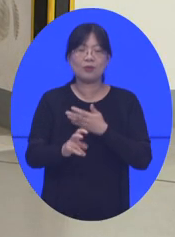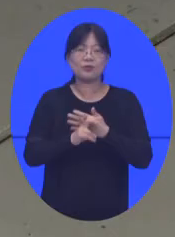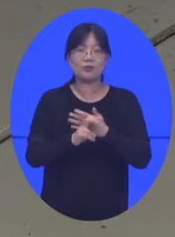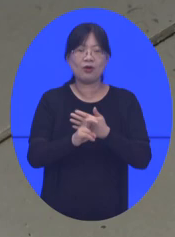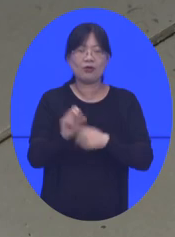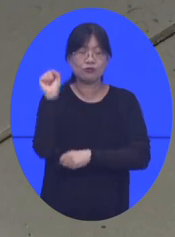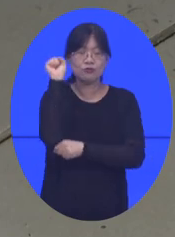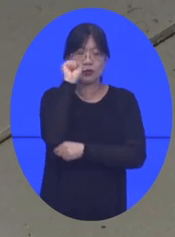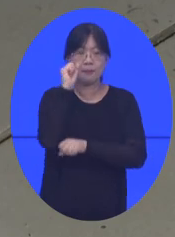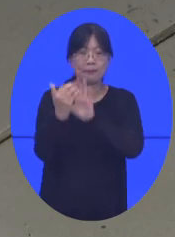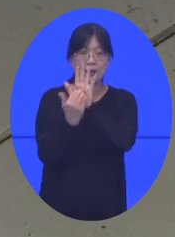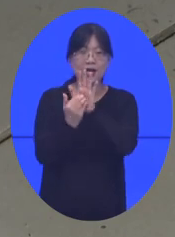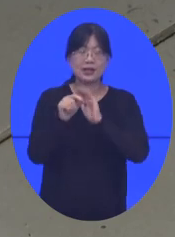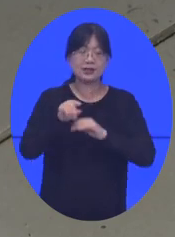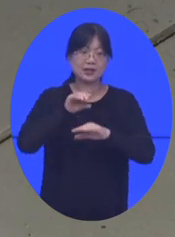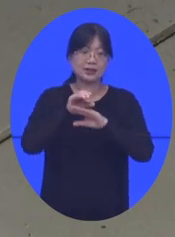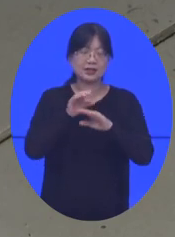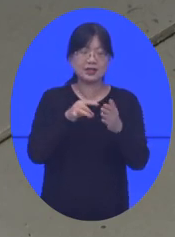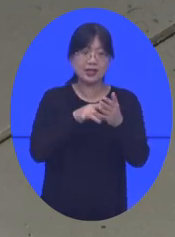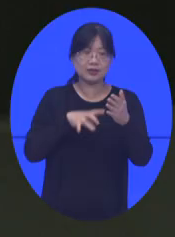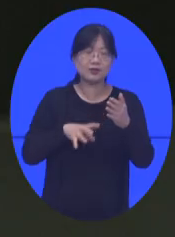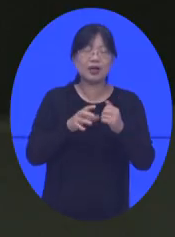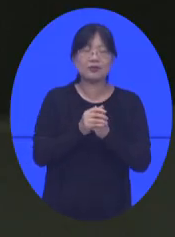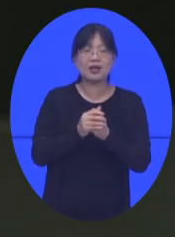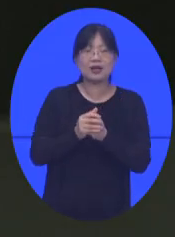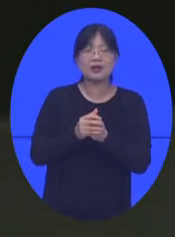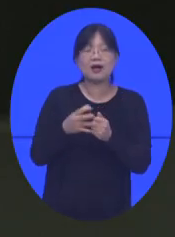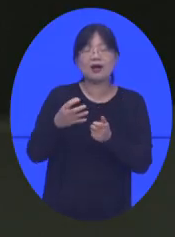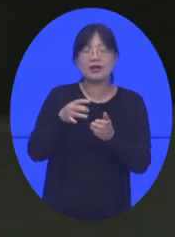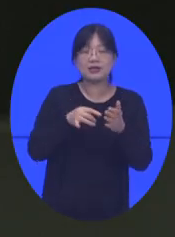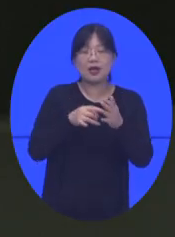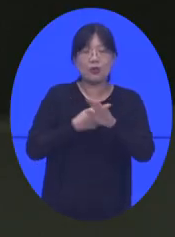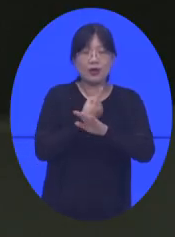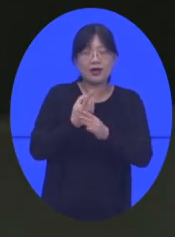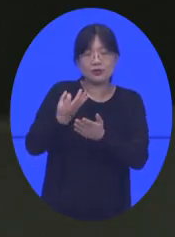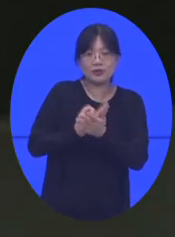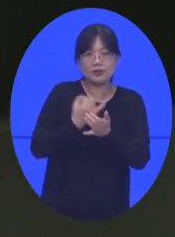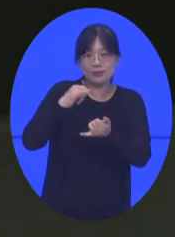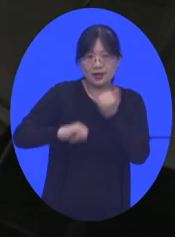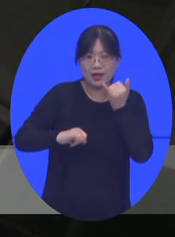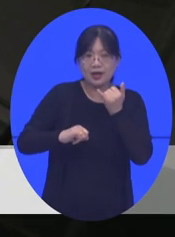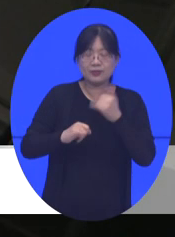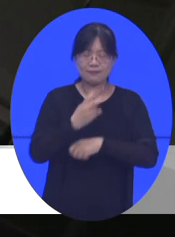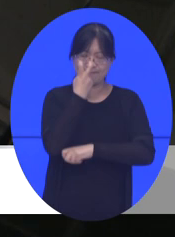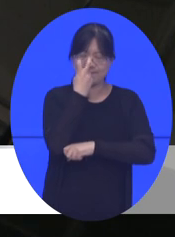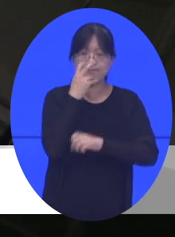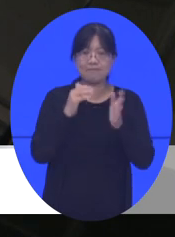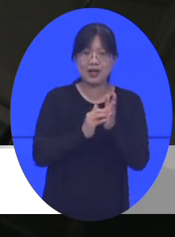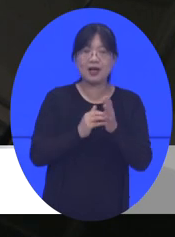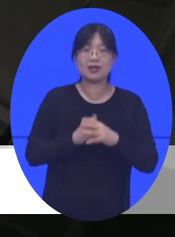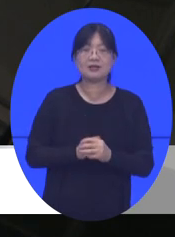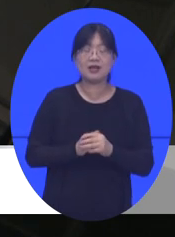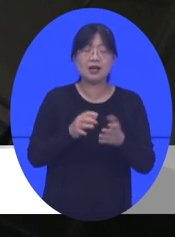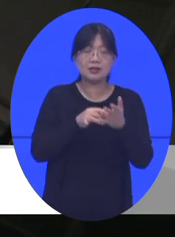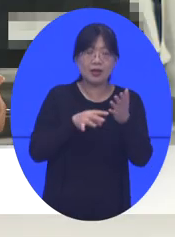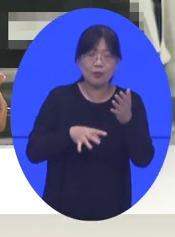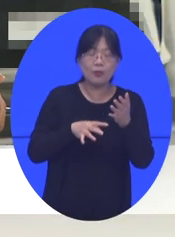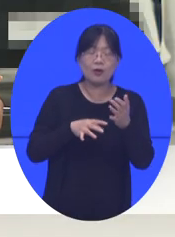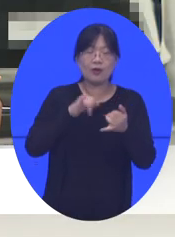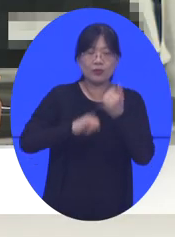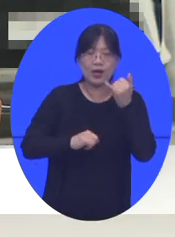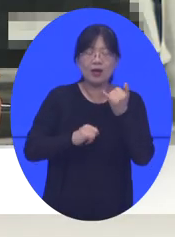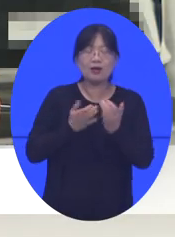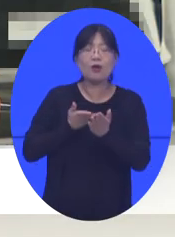겁니다. 이 차는 세금과 세외 수입 체납으로 경기도 단속망에 걸렸습니다. 체납 사실을 재차 알리고